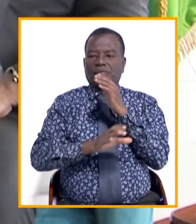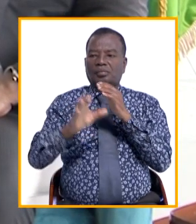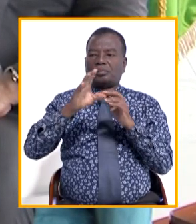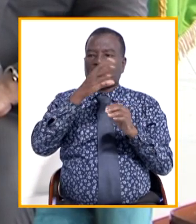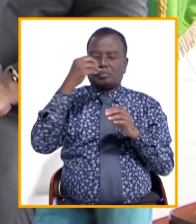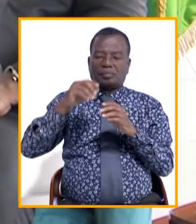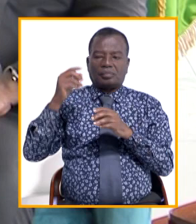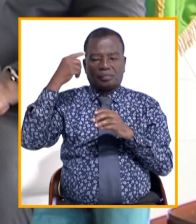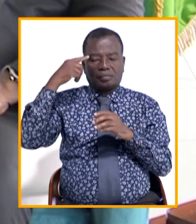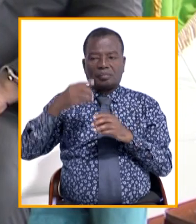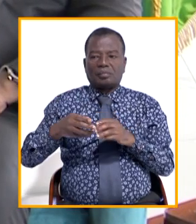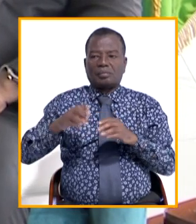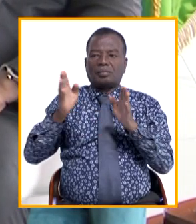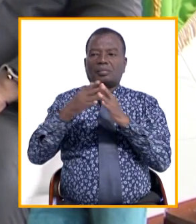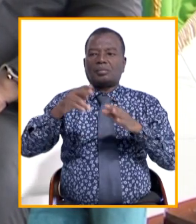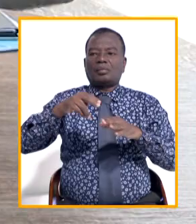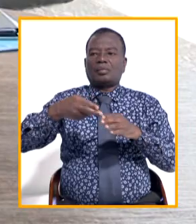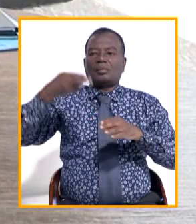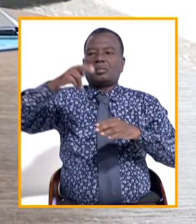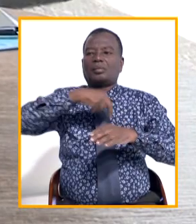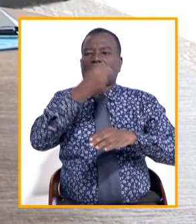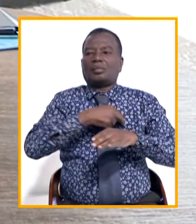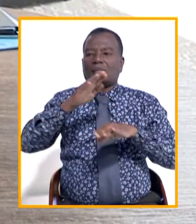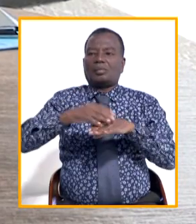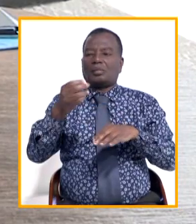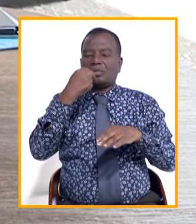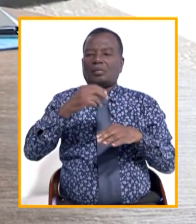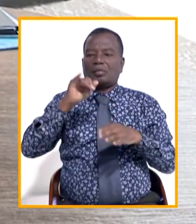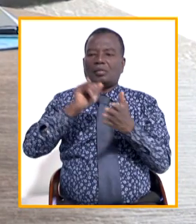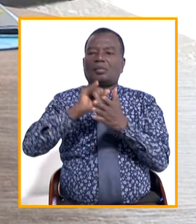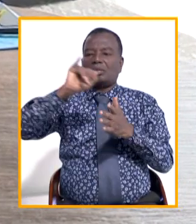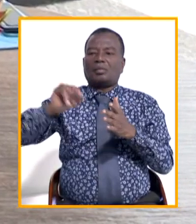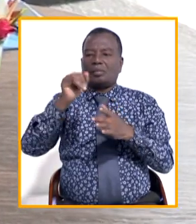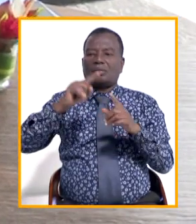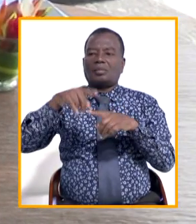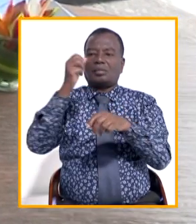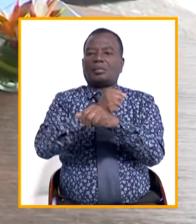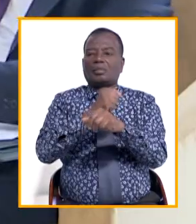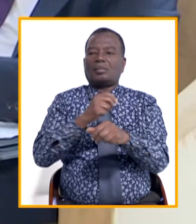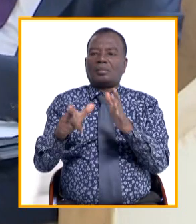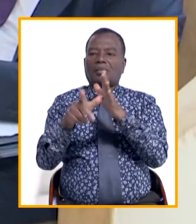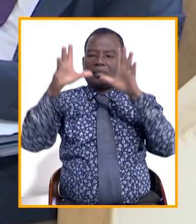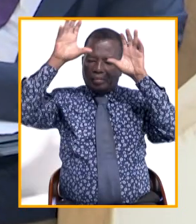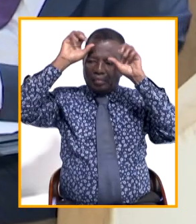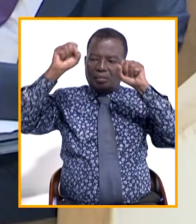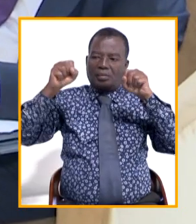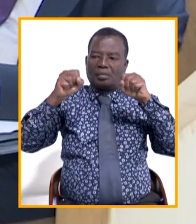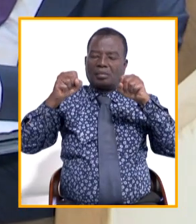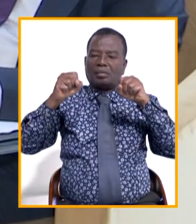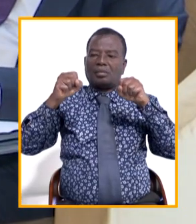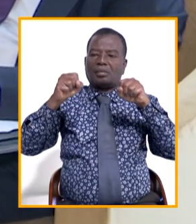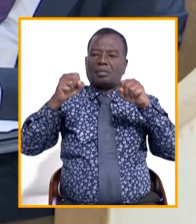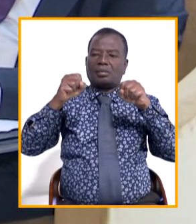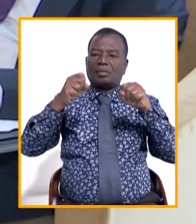marge de la réunion de haut niveau sur la nutrition ce jeudi 8 décembre à Abidjan. Le vice-président de la République, Kone Tiemoko